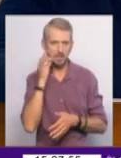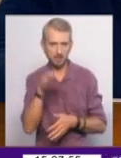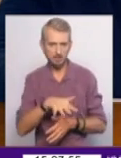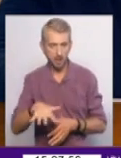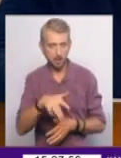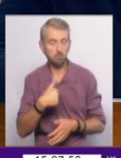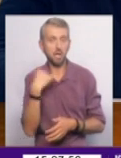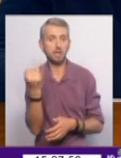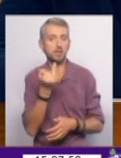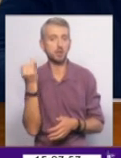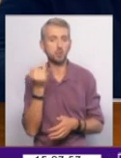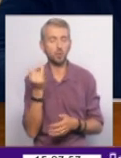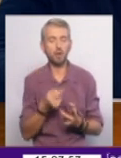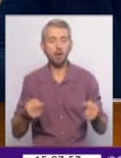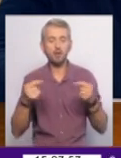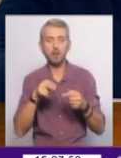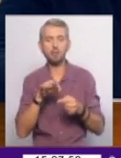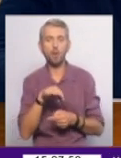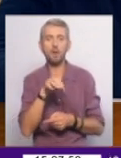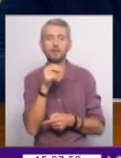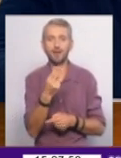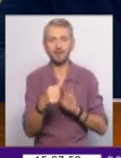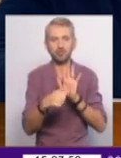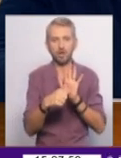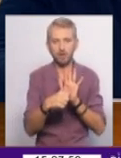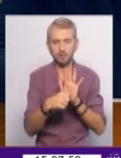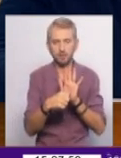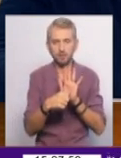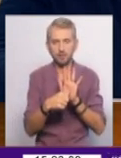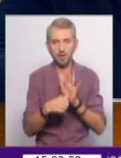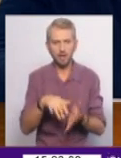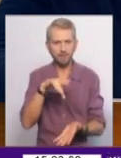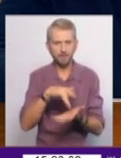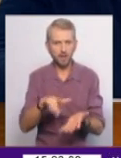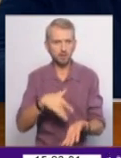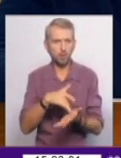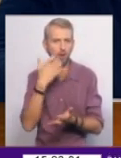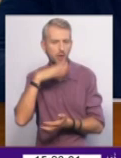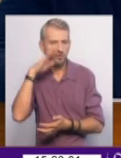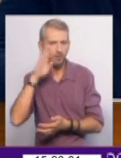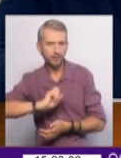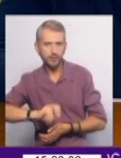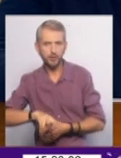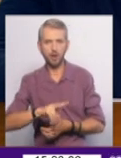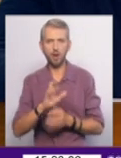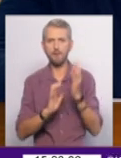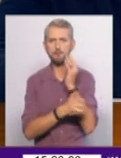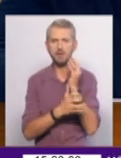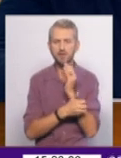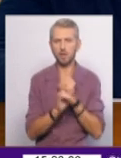меня интересует конкретно по ТЭЦ-6. Я знаю... В центре города горячая вода есть. На Березняках,